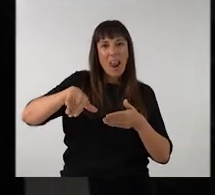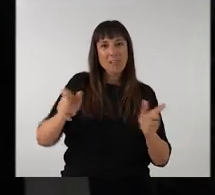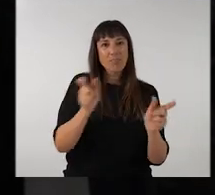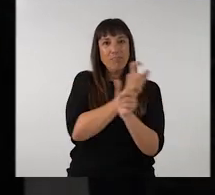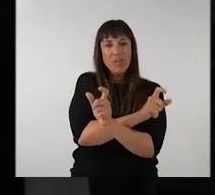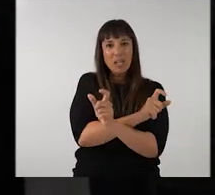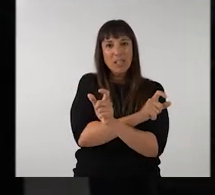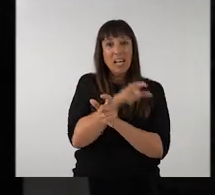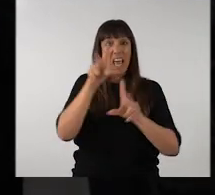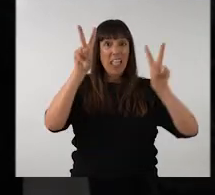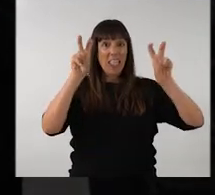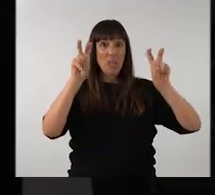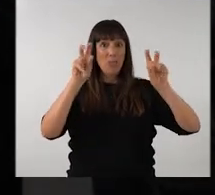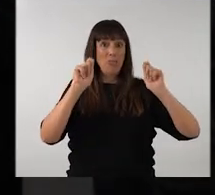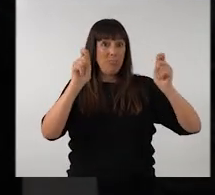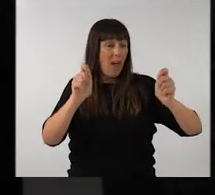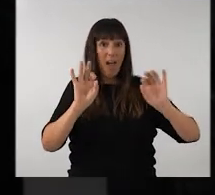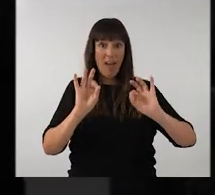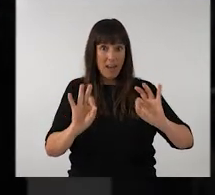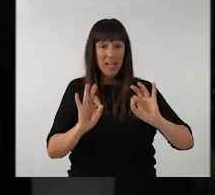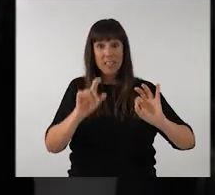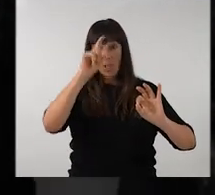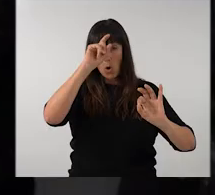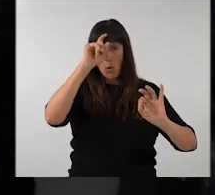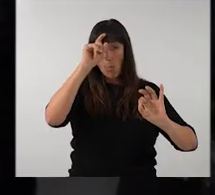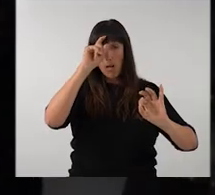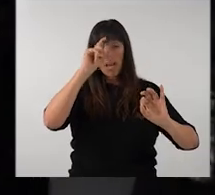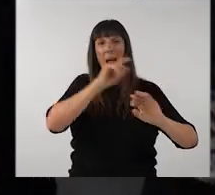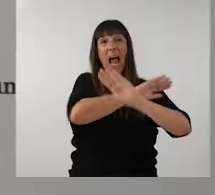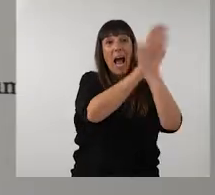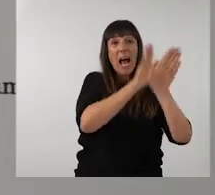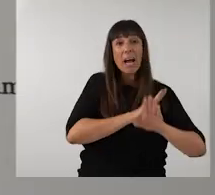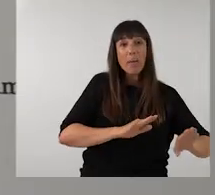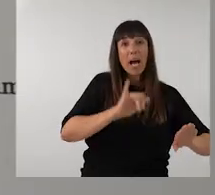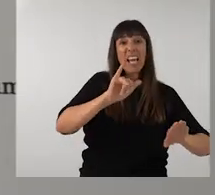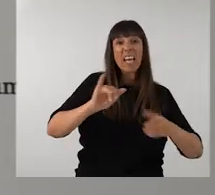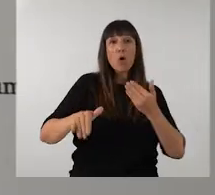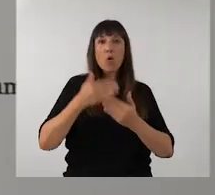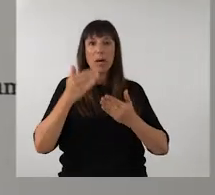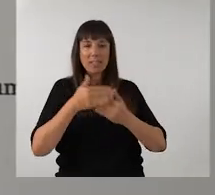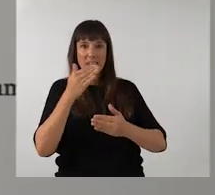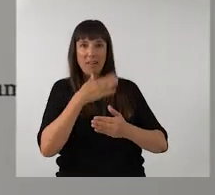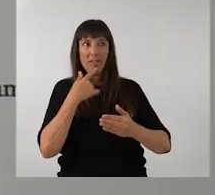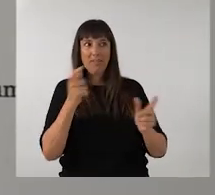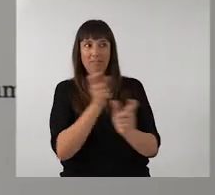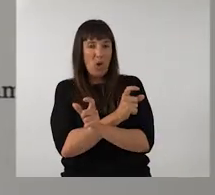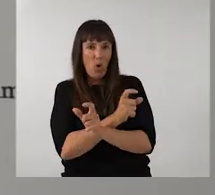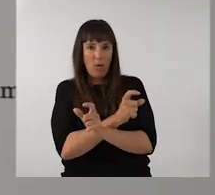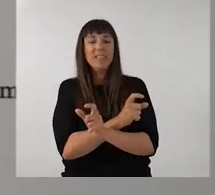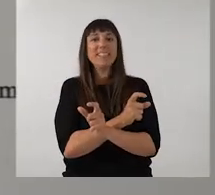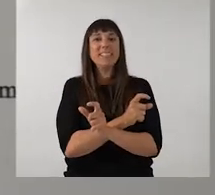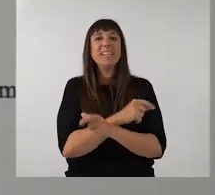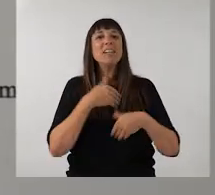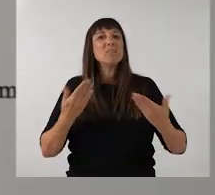el començament està després del final i el títol de l'obra ho realça perquè es diu acabar i començar, no es